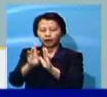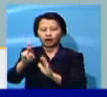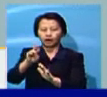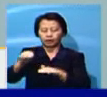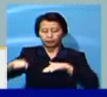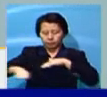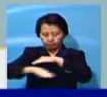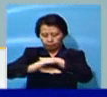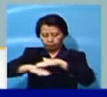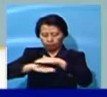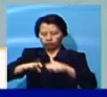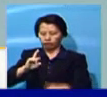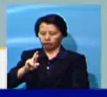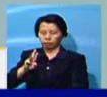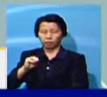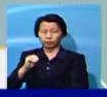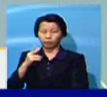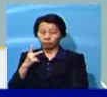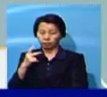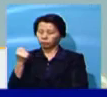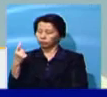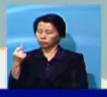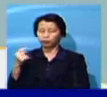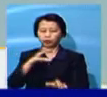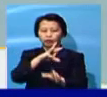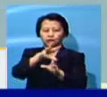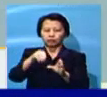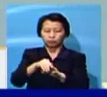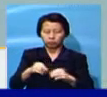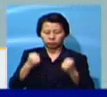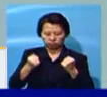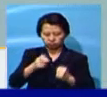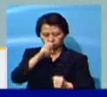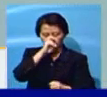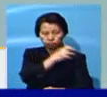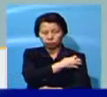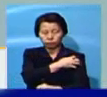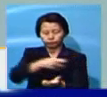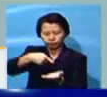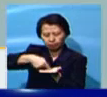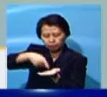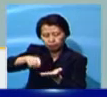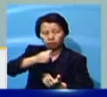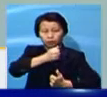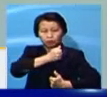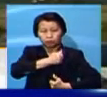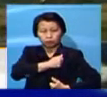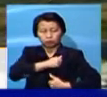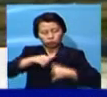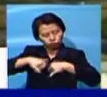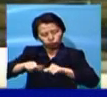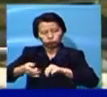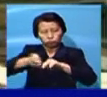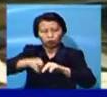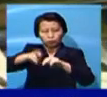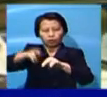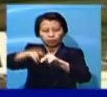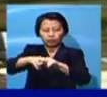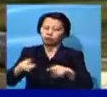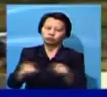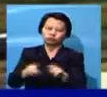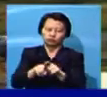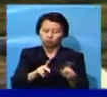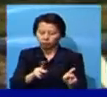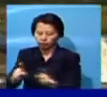bawah rancangan Malaysia ke-11 ia meliputi aspek penguatkuasaan perbelanjaah dijangka terus meningkat Selaras